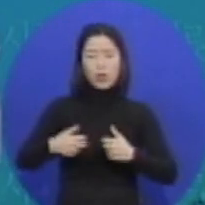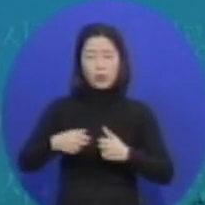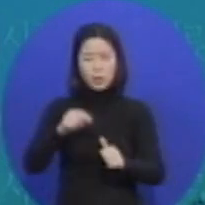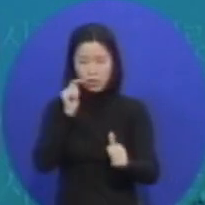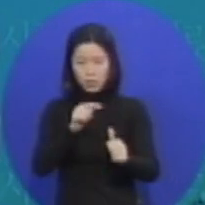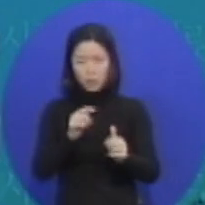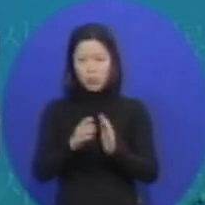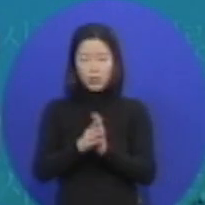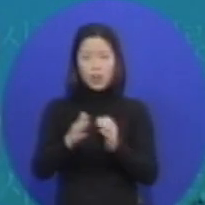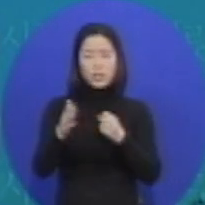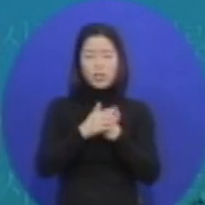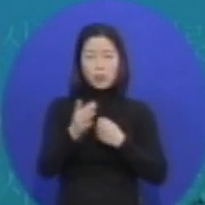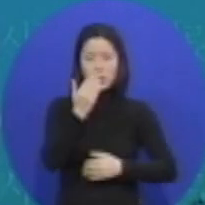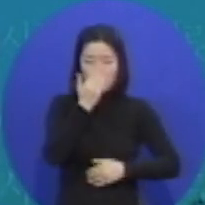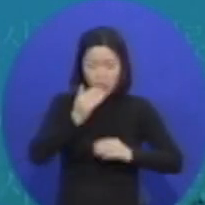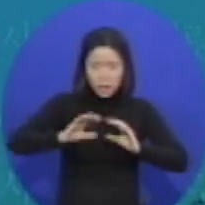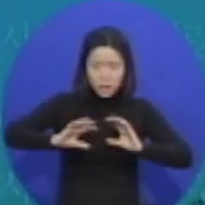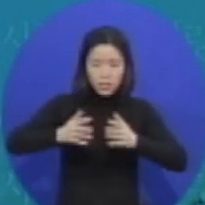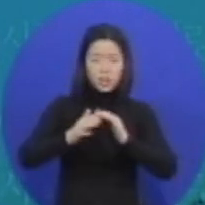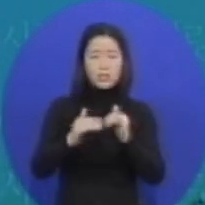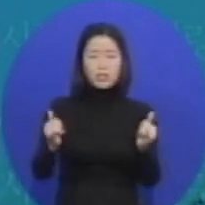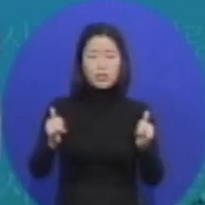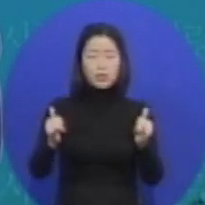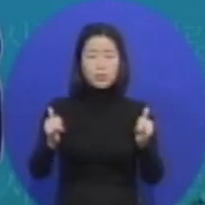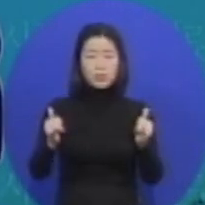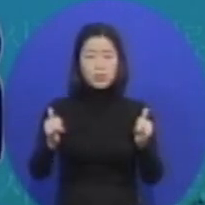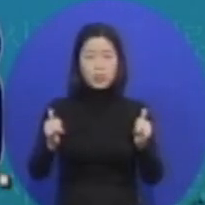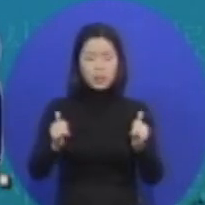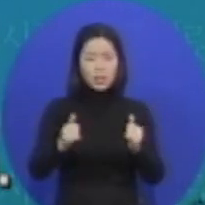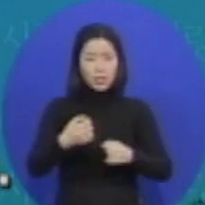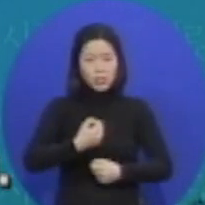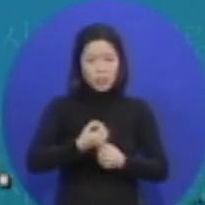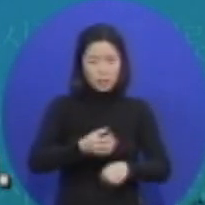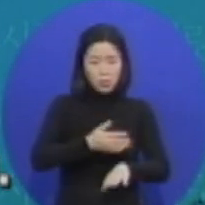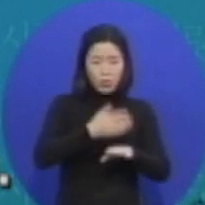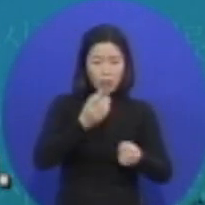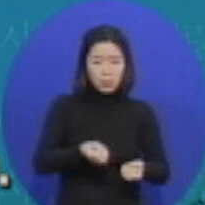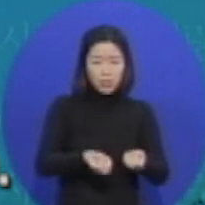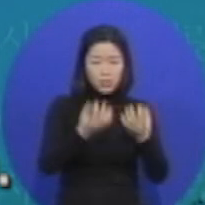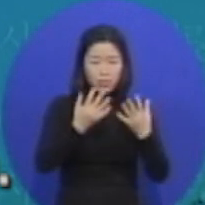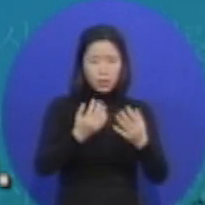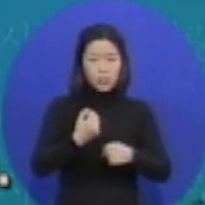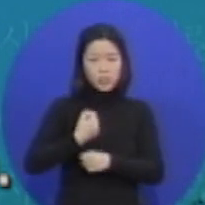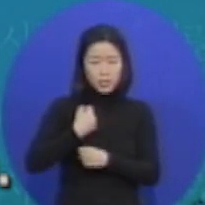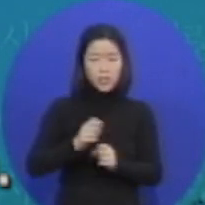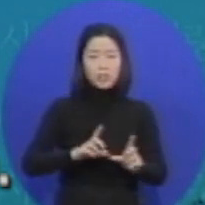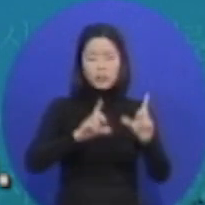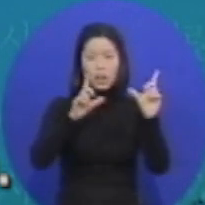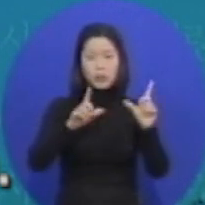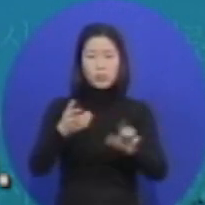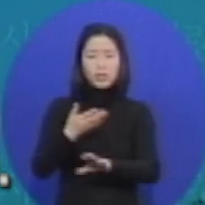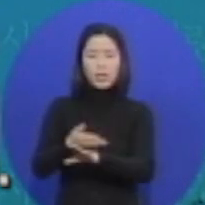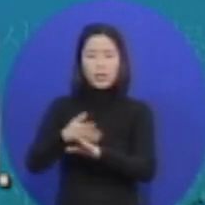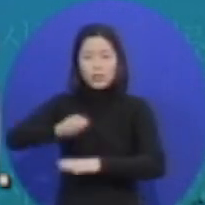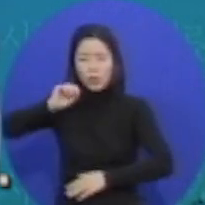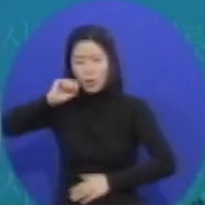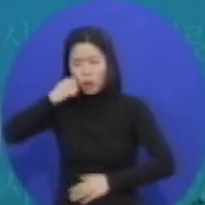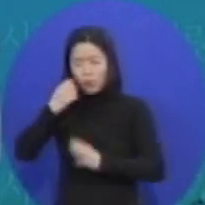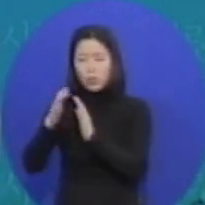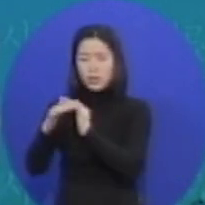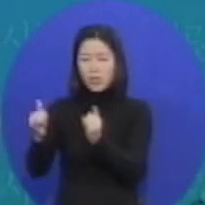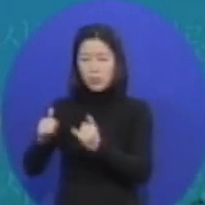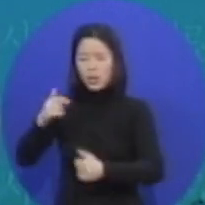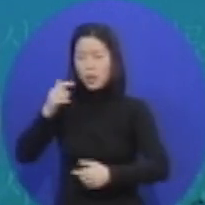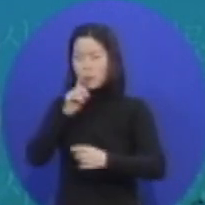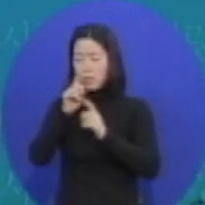추수감사절을 지키는 날은 어려움을 당하는 사람들에게는 말할 수 없는 기쁨의 날이에요 이것이